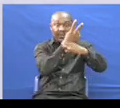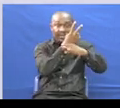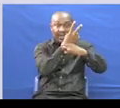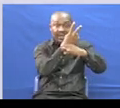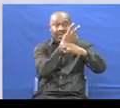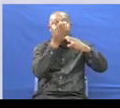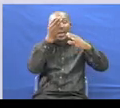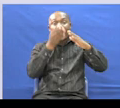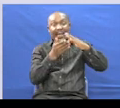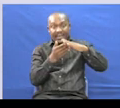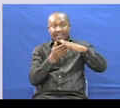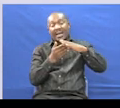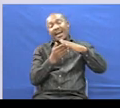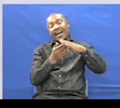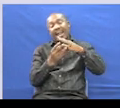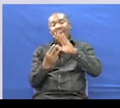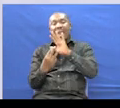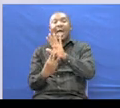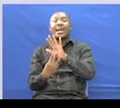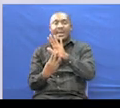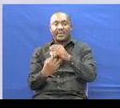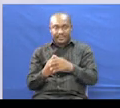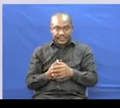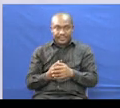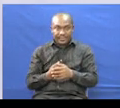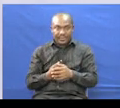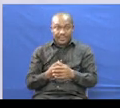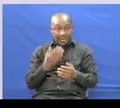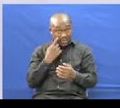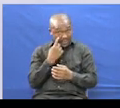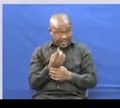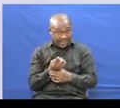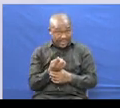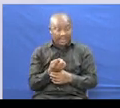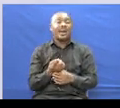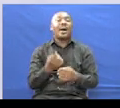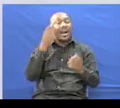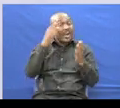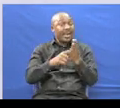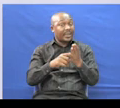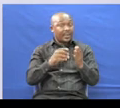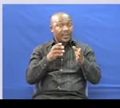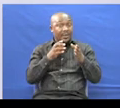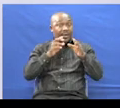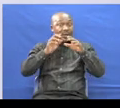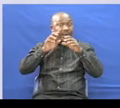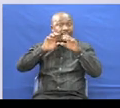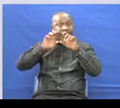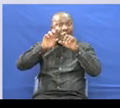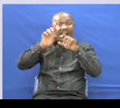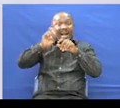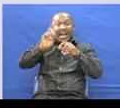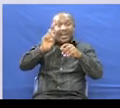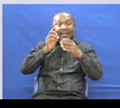nne, tano, sita, saba, nane. Yani vyote. Oho, kumbe vyumba viwili tu ndio vimewekwa